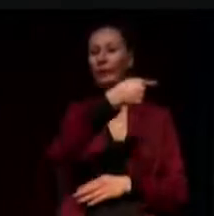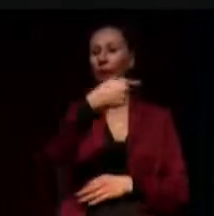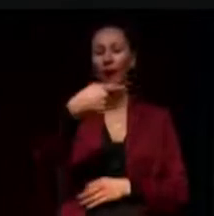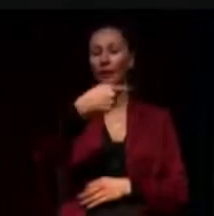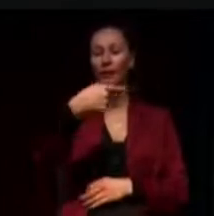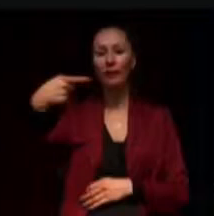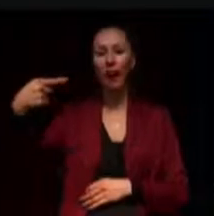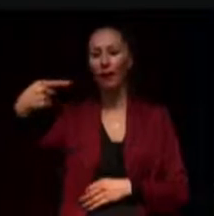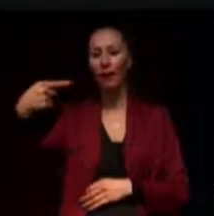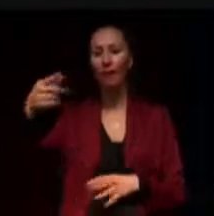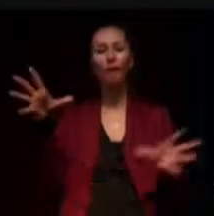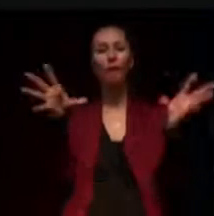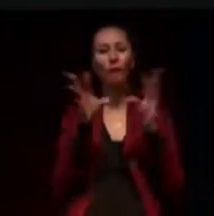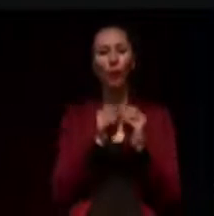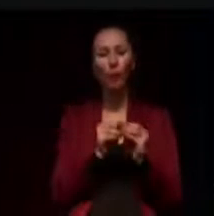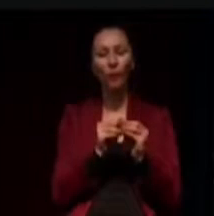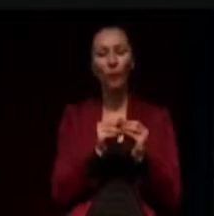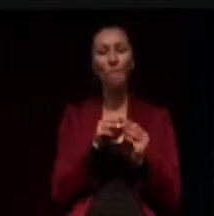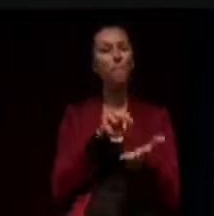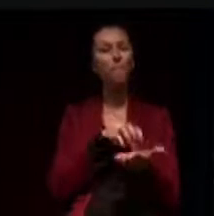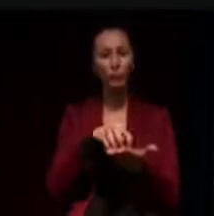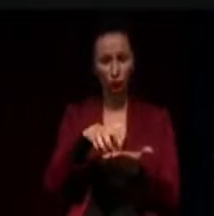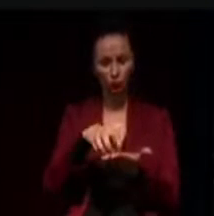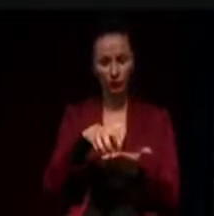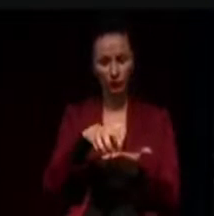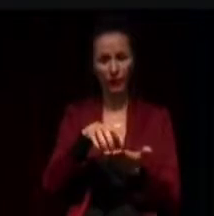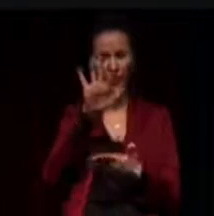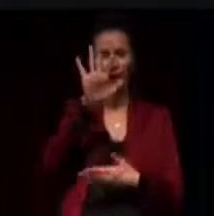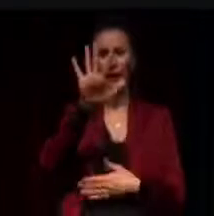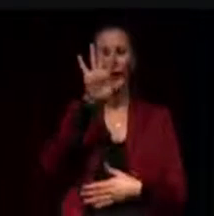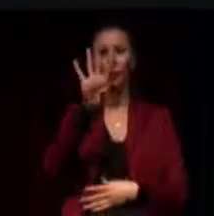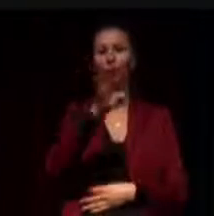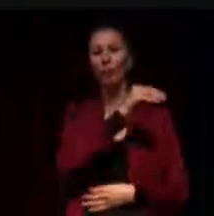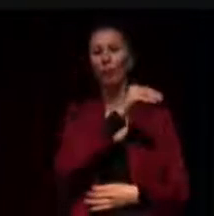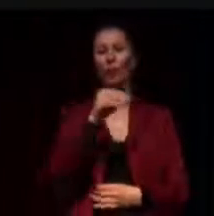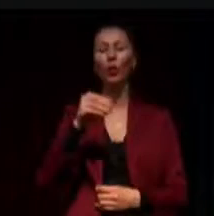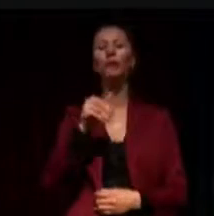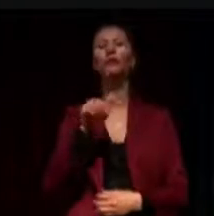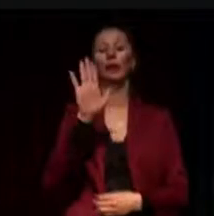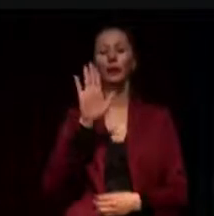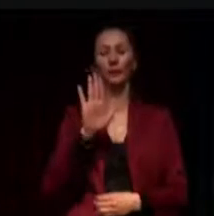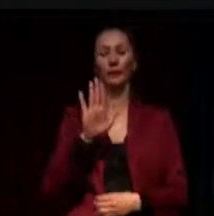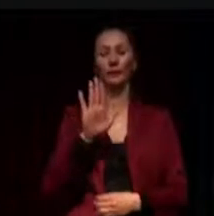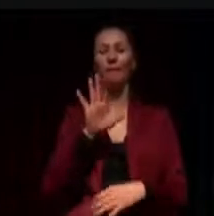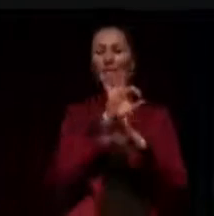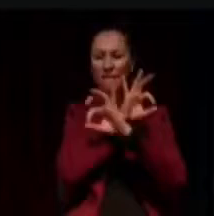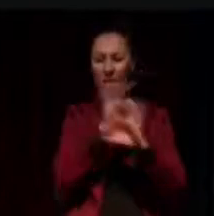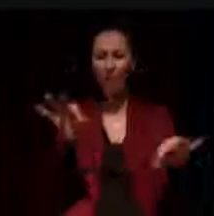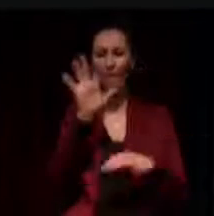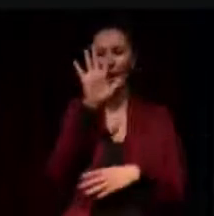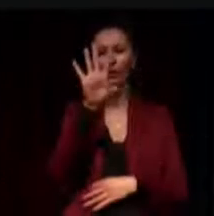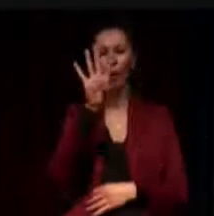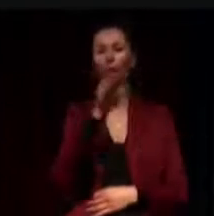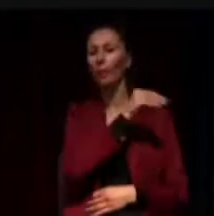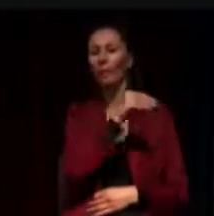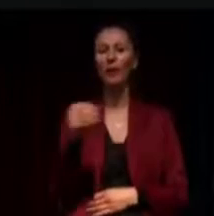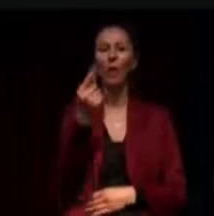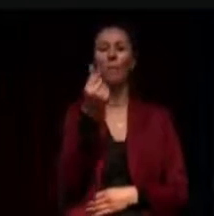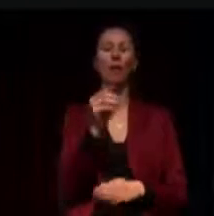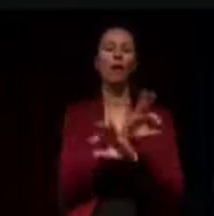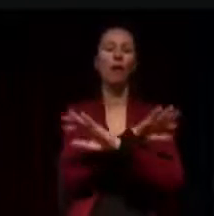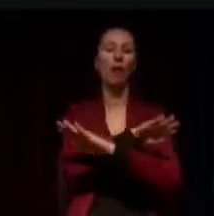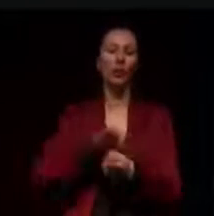dairenin toplam bütçesi 54 milyon değil. Tam 54 milyon ayrılmış